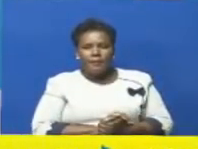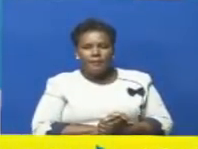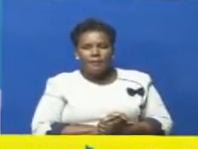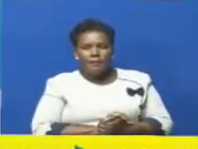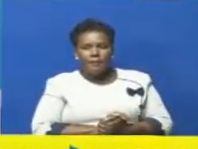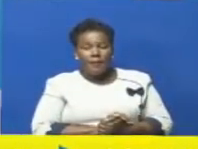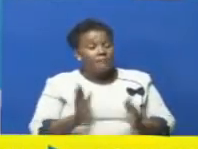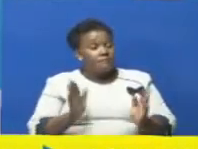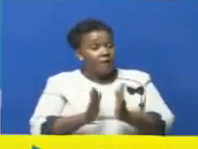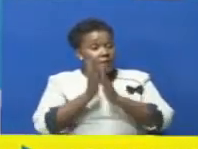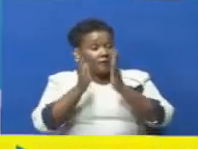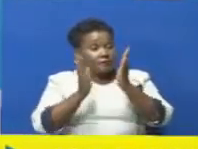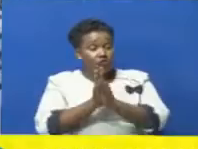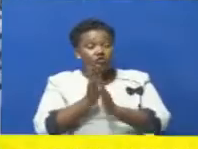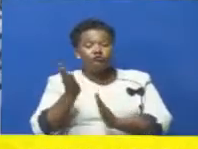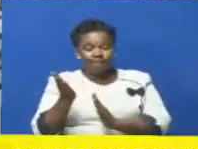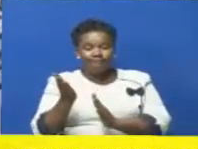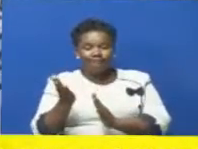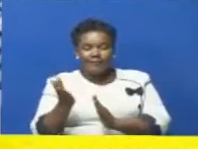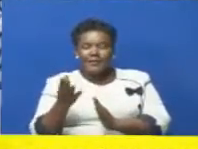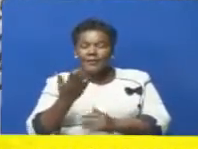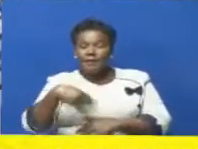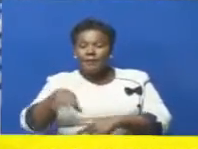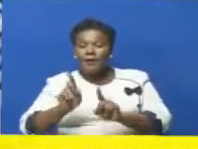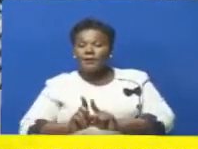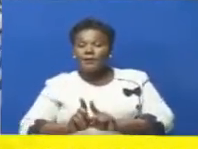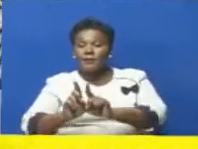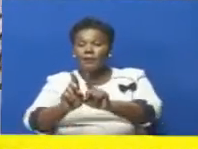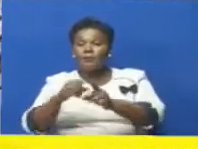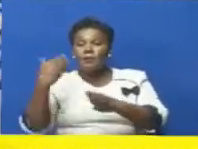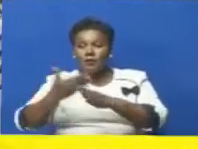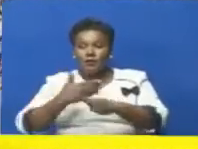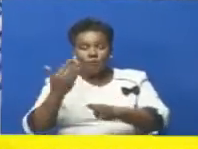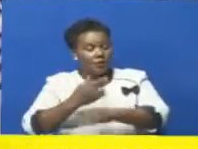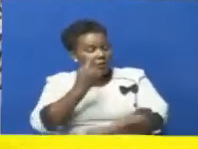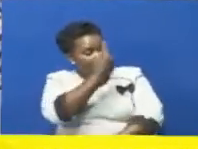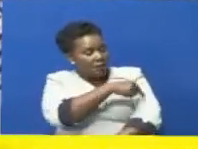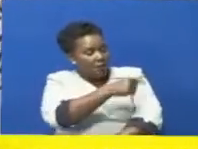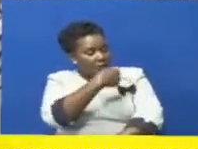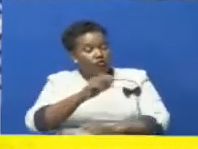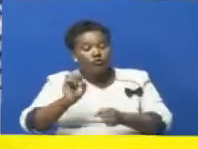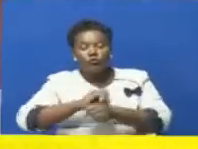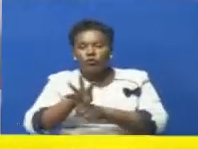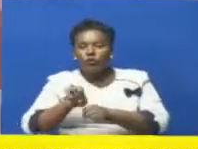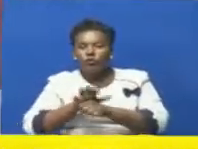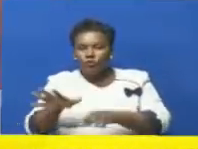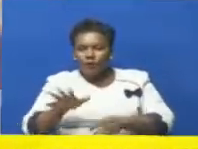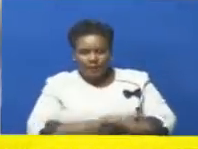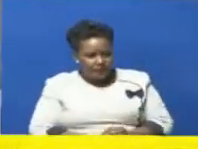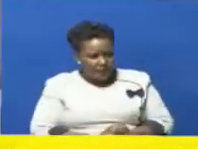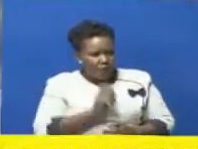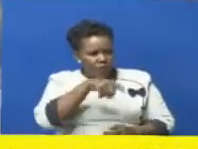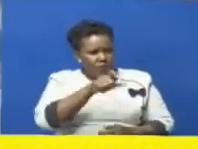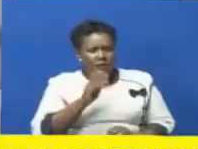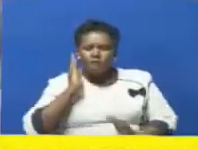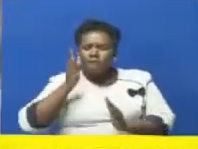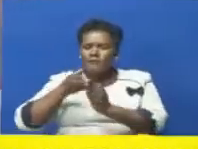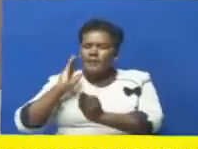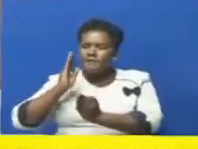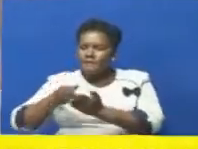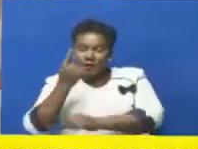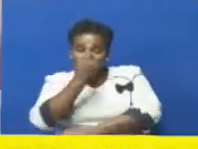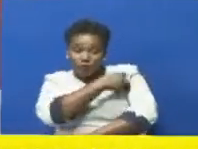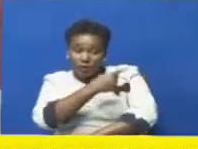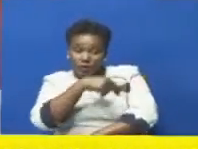Maadhimisho hayo pia yameambatana na zoezi la chanjo ya uviko 19. Baadhi ya wananchi waliojitokeza kupata chanjo hiyo